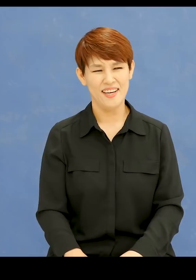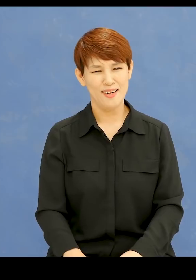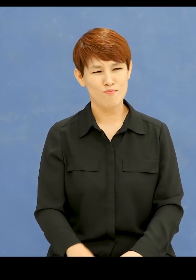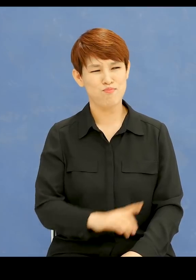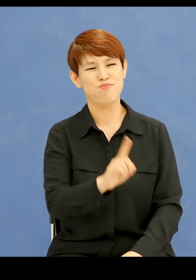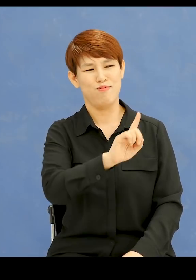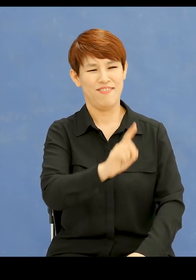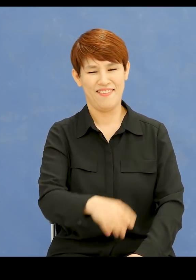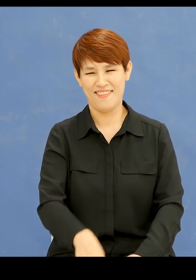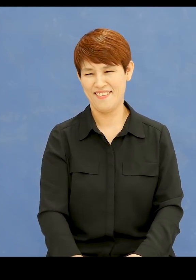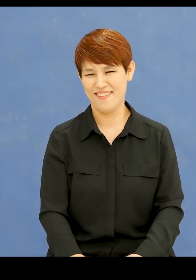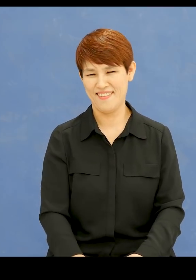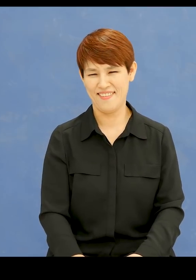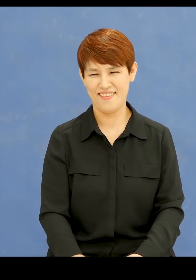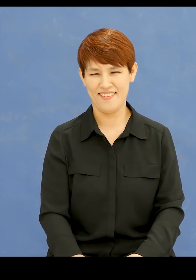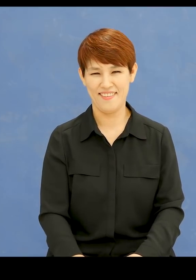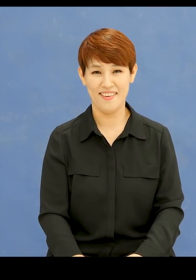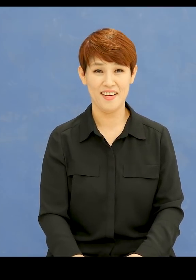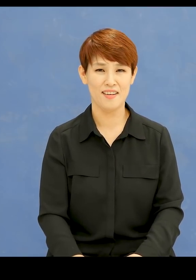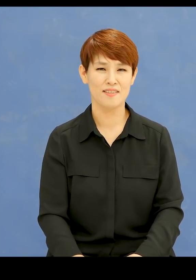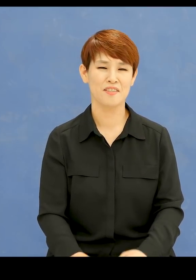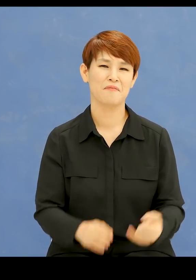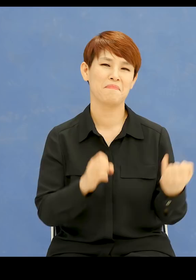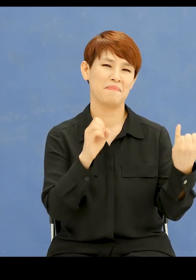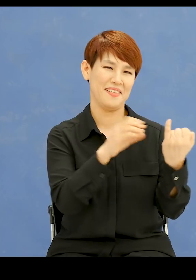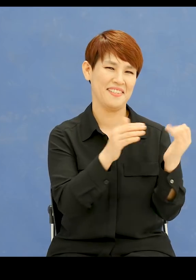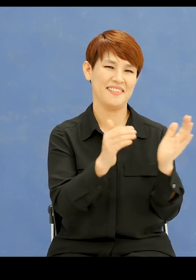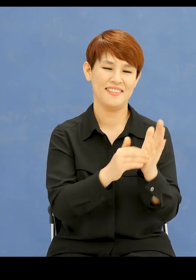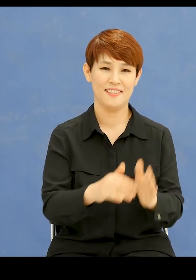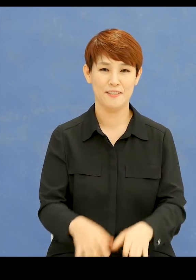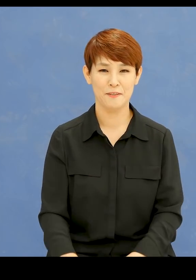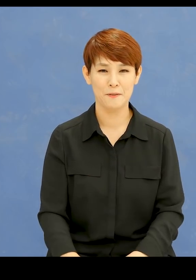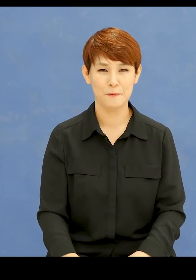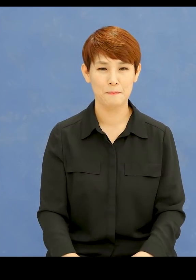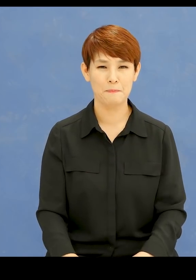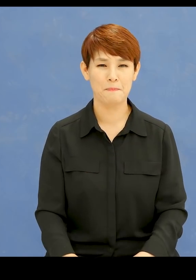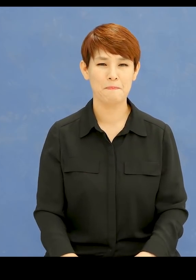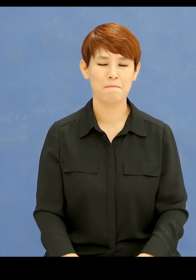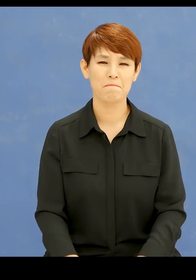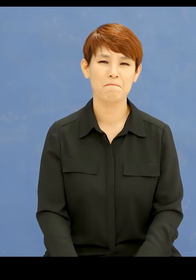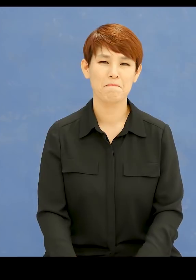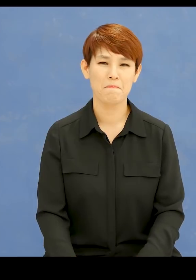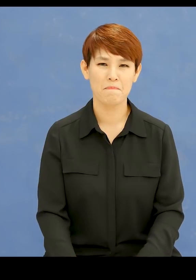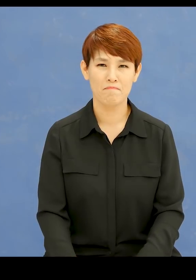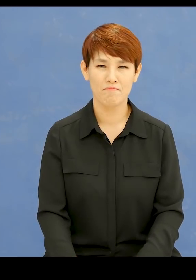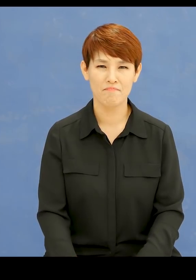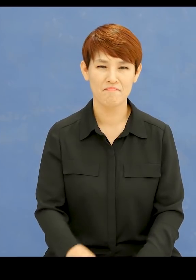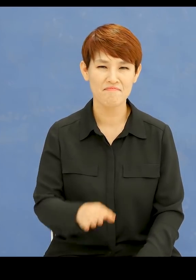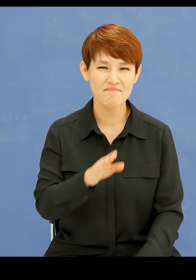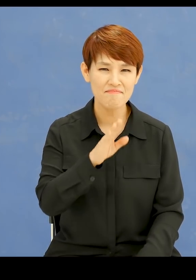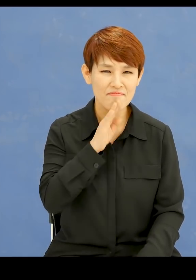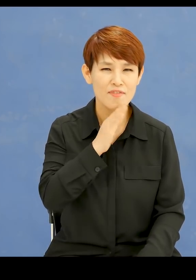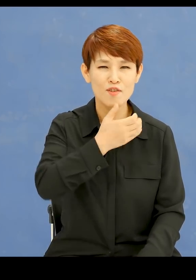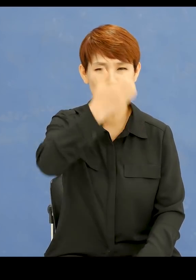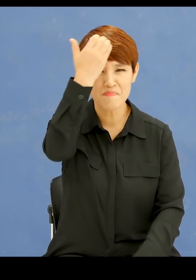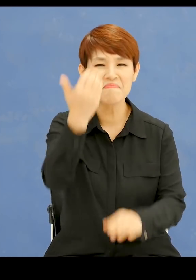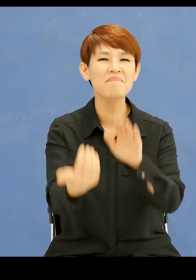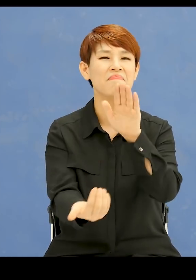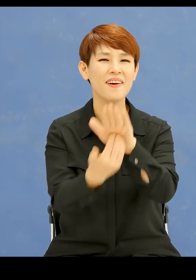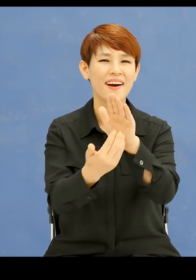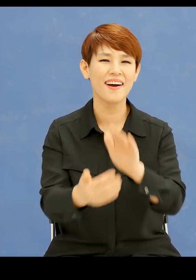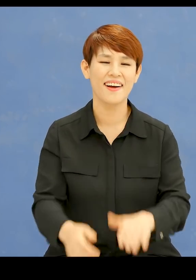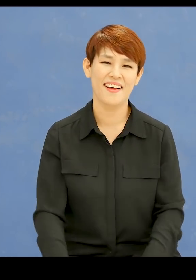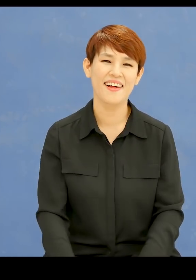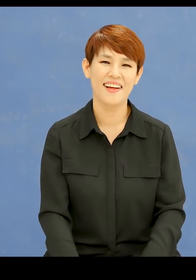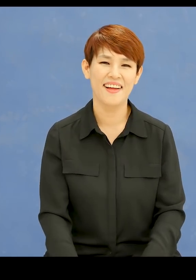어이없이 이렇게 웃었던 그런 기억이 있어요. 그래서 저희를 울리고 있네요. 네. 진짜 실제가 되었잖아요. 네,